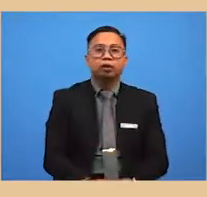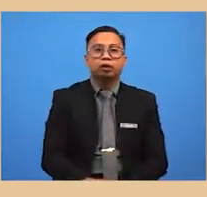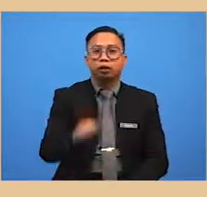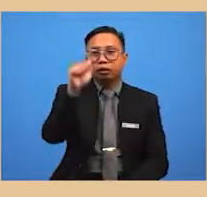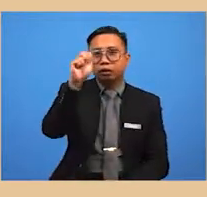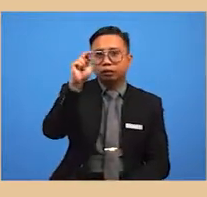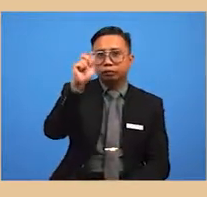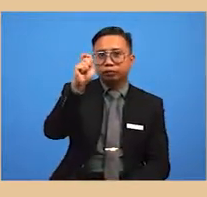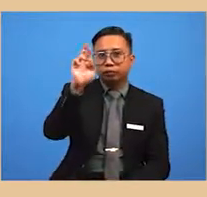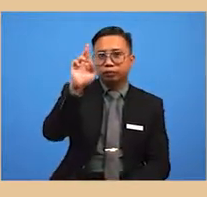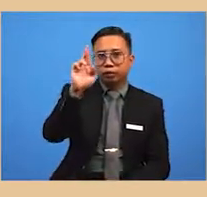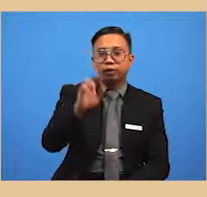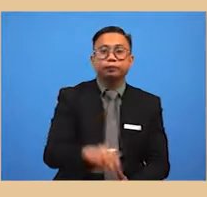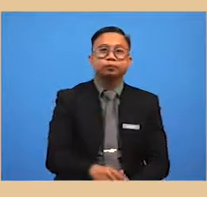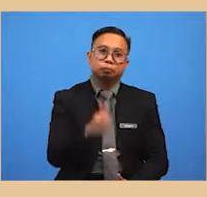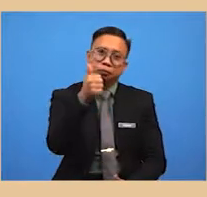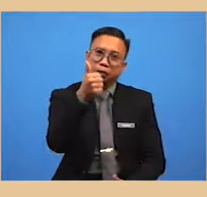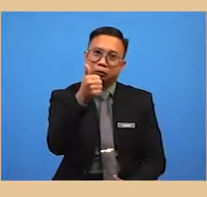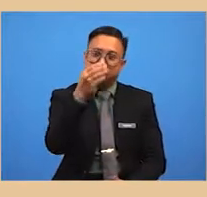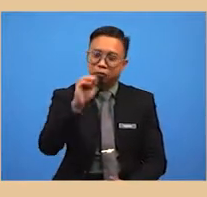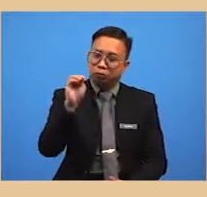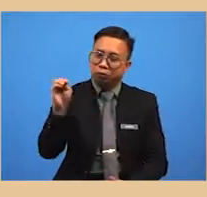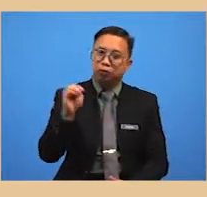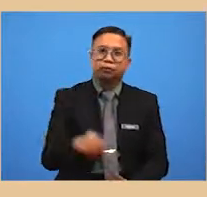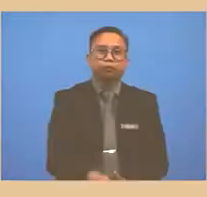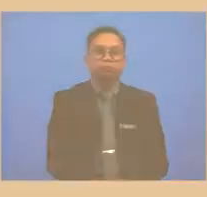Enter. Betul, bagus murid-murid.